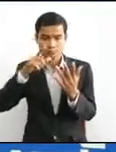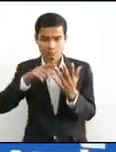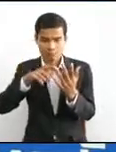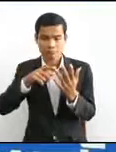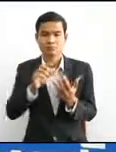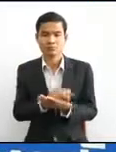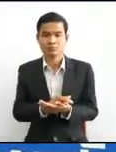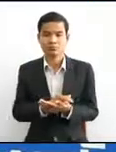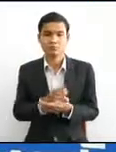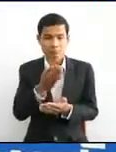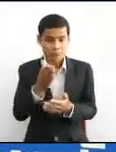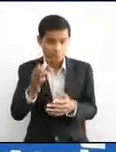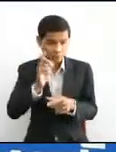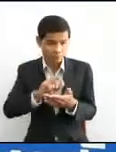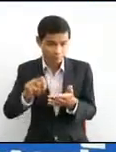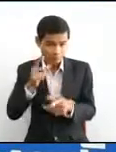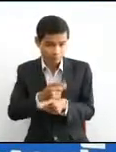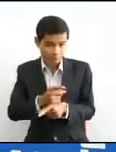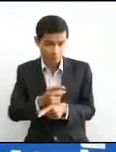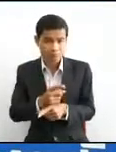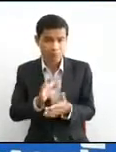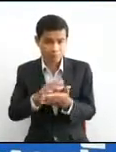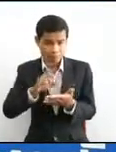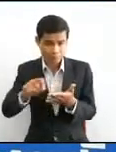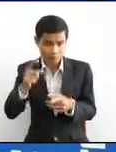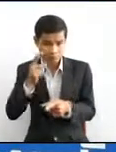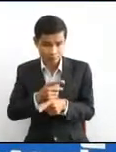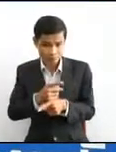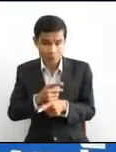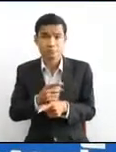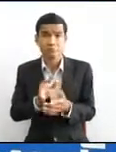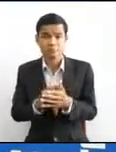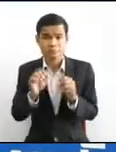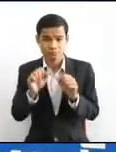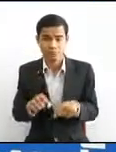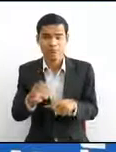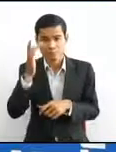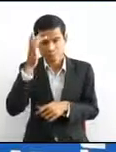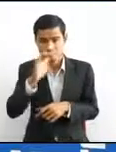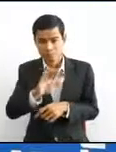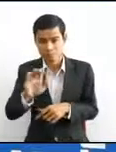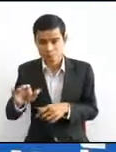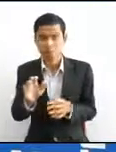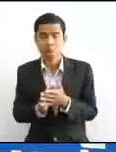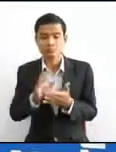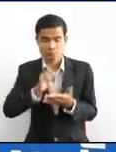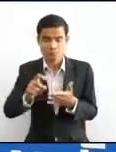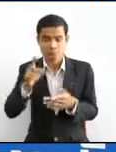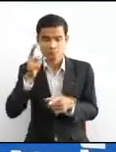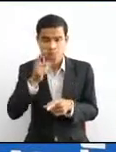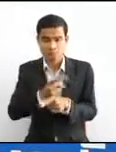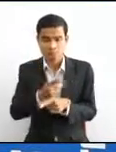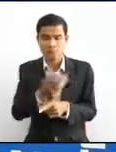tọ con sẽ trời ớt con sẽ trời đôi nạc rồi ấy chà con tập chìa bụi cài mê ná con sẽ bàn trầm